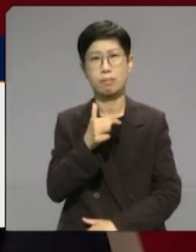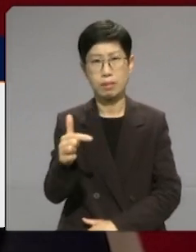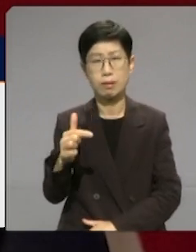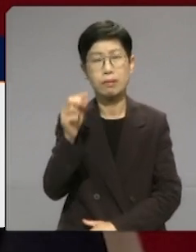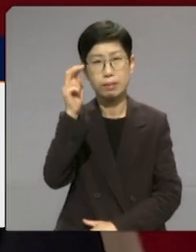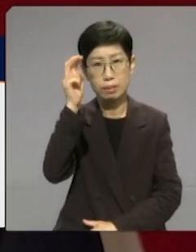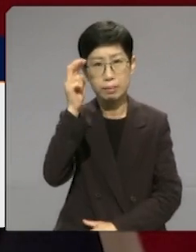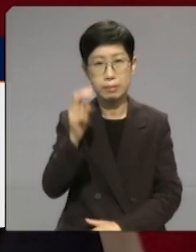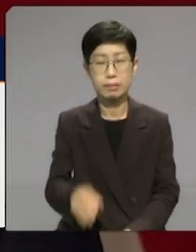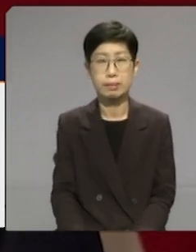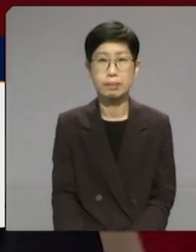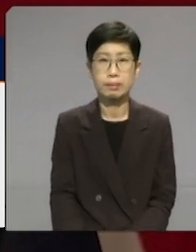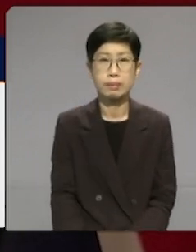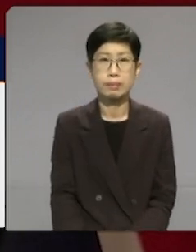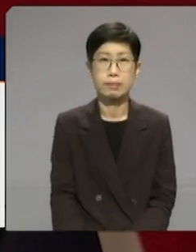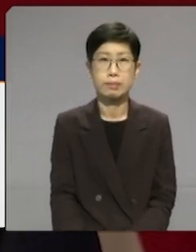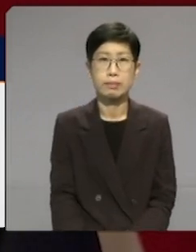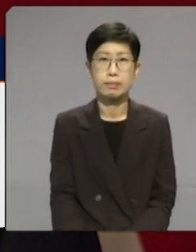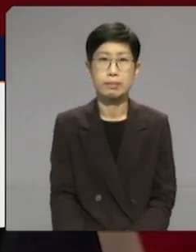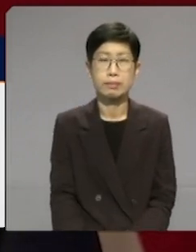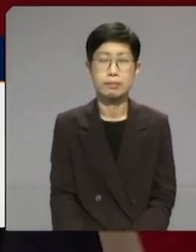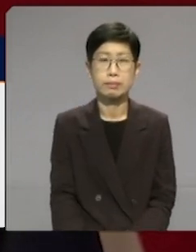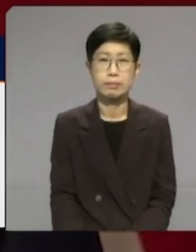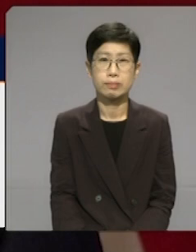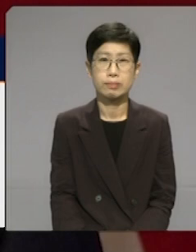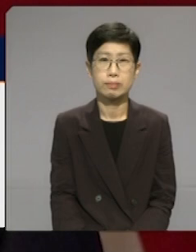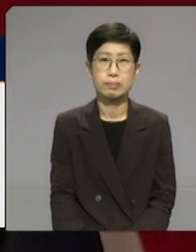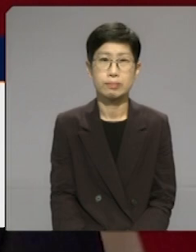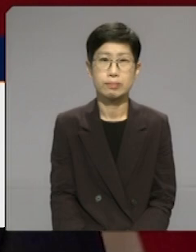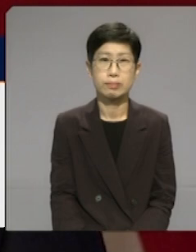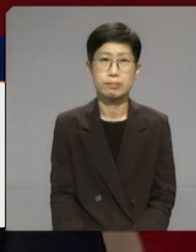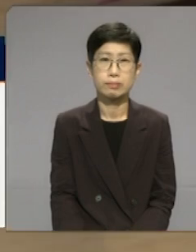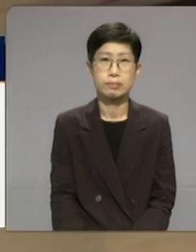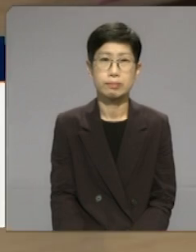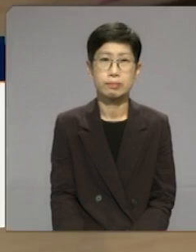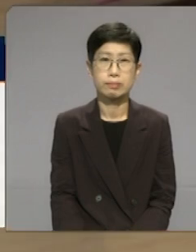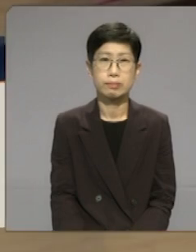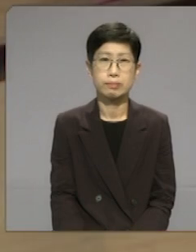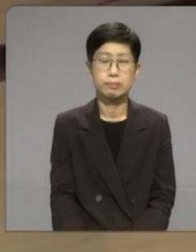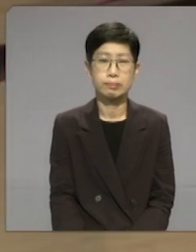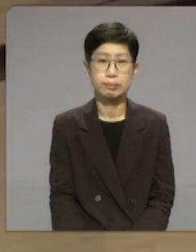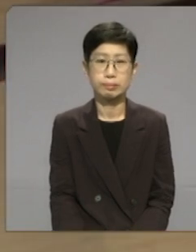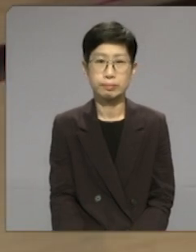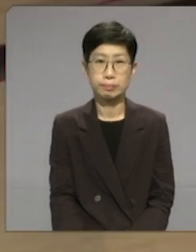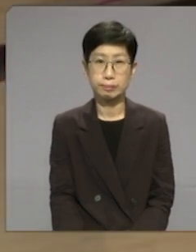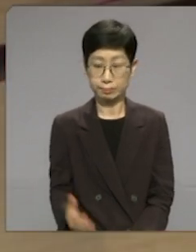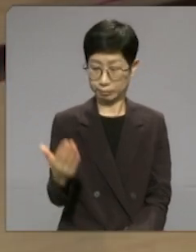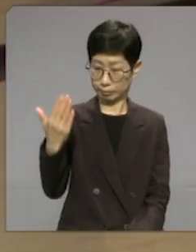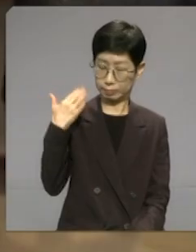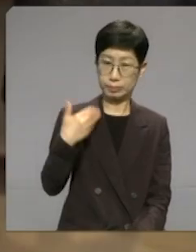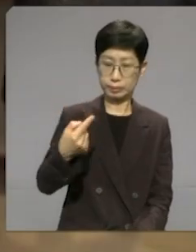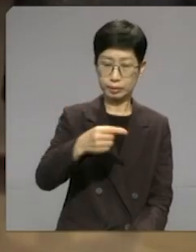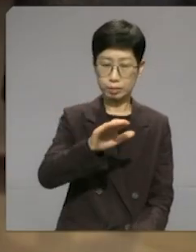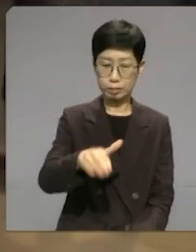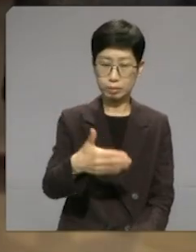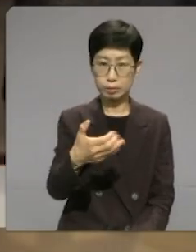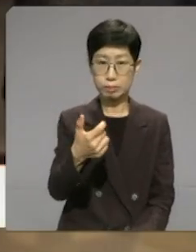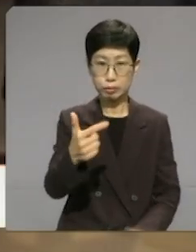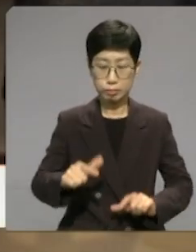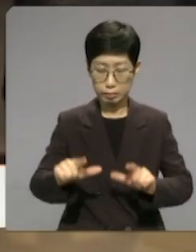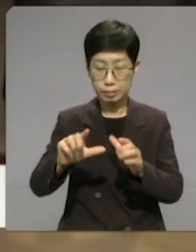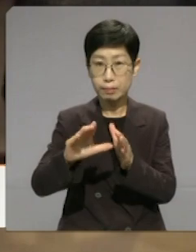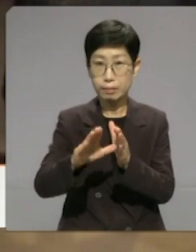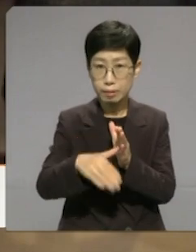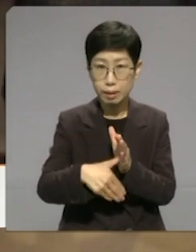to imagine the grief that they're going through and the trauma that they're going through. 앞서 영국에선 1996년